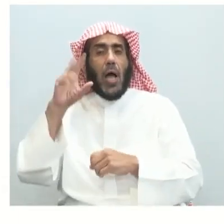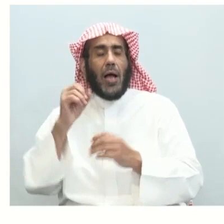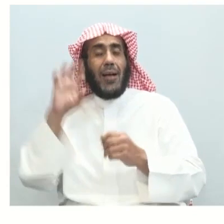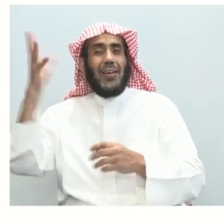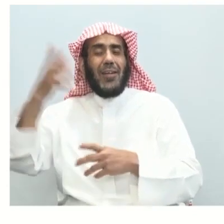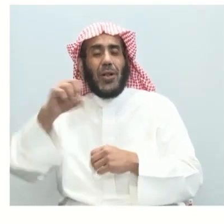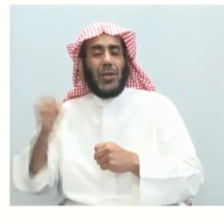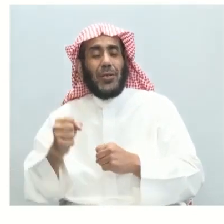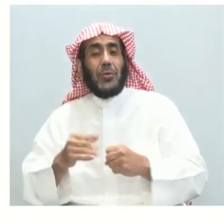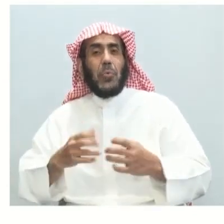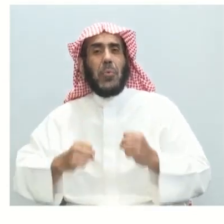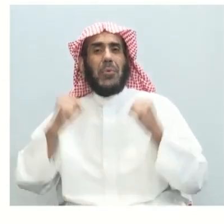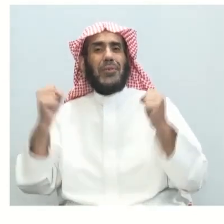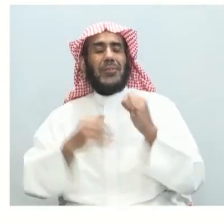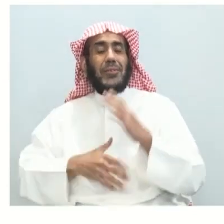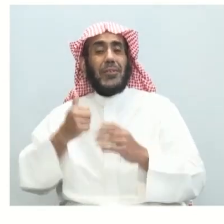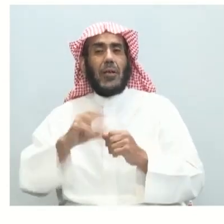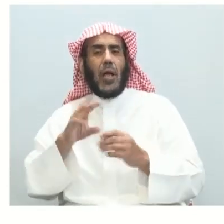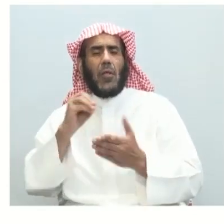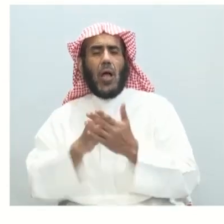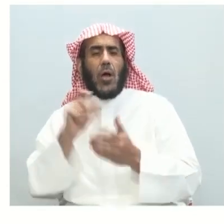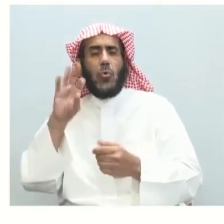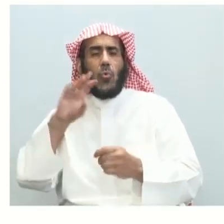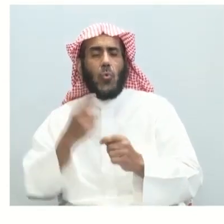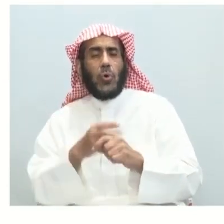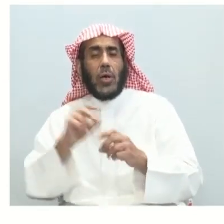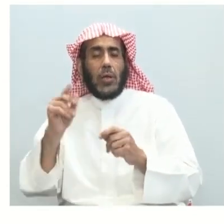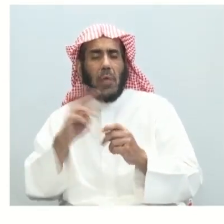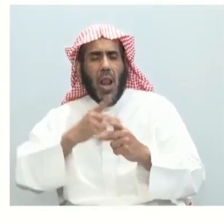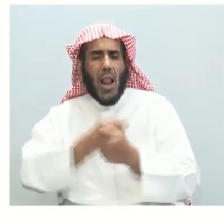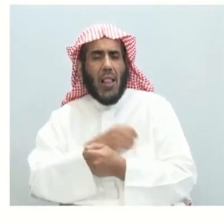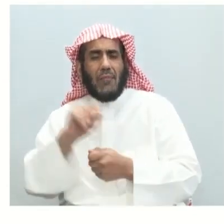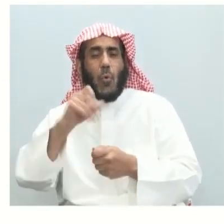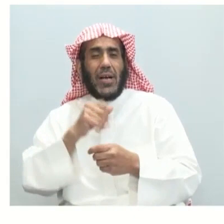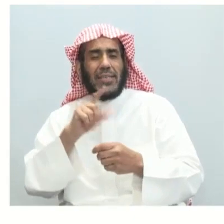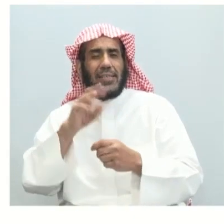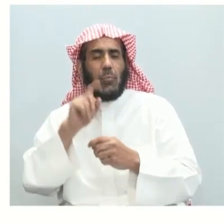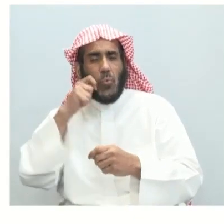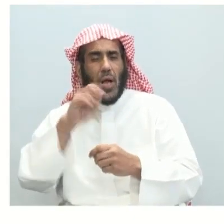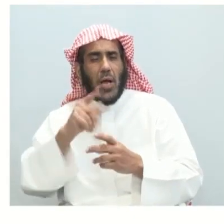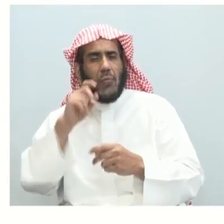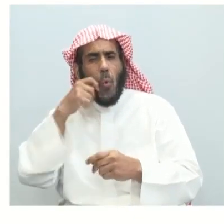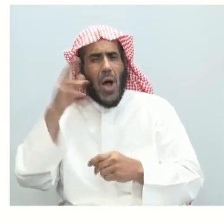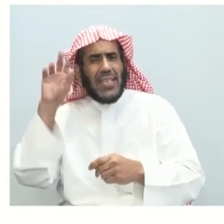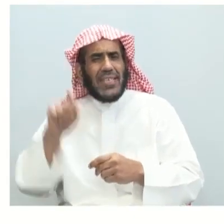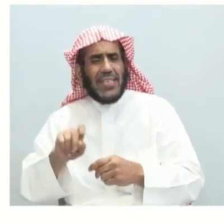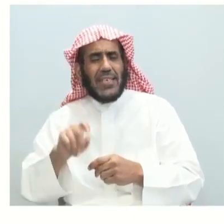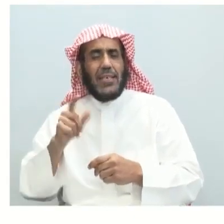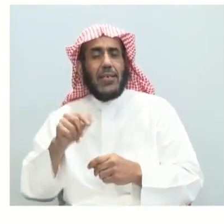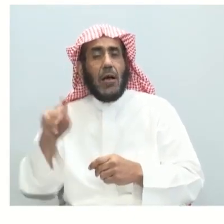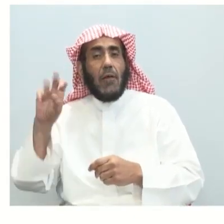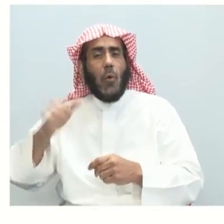نشيطا اضع نور بدل فواز واعيد كتابه الجمله اولا فواز مذكر ام مؤنث